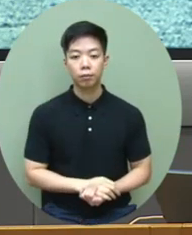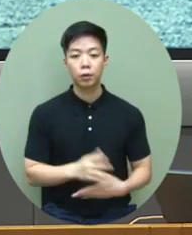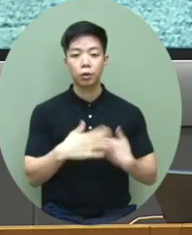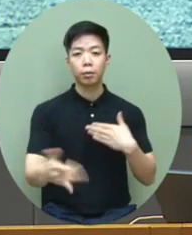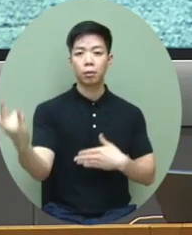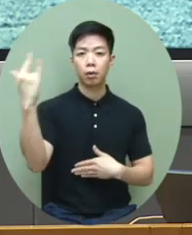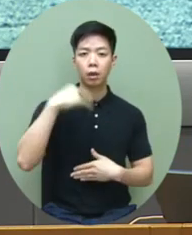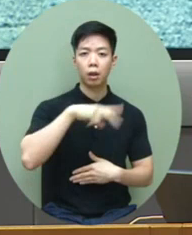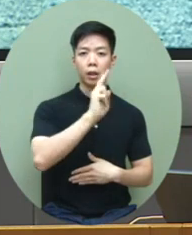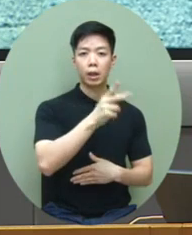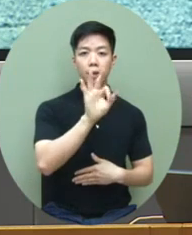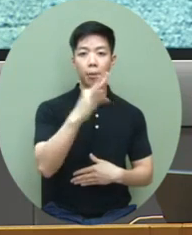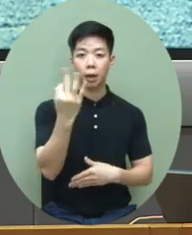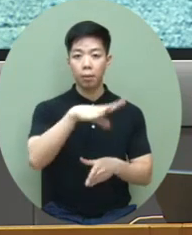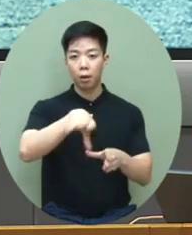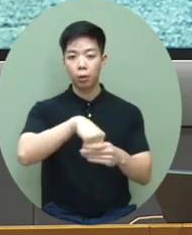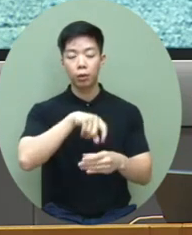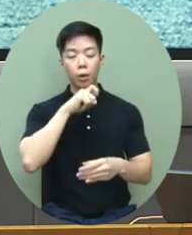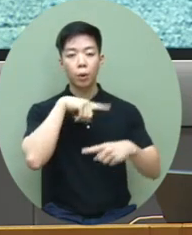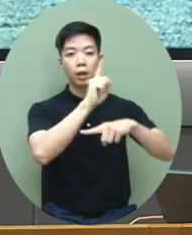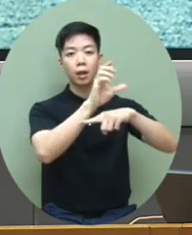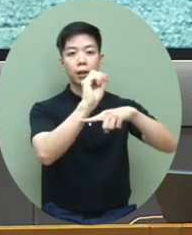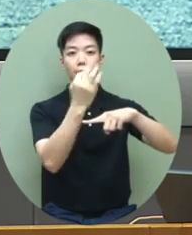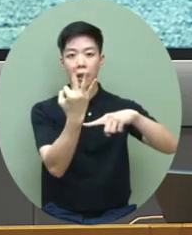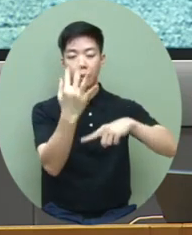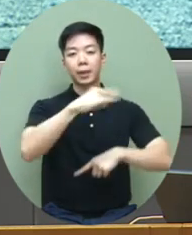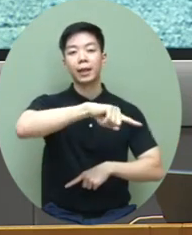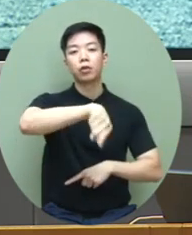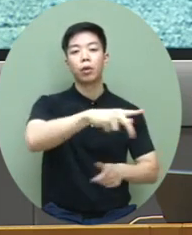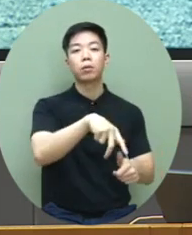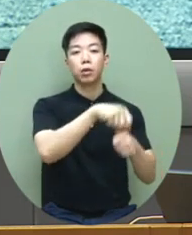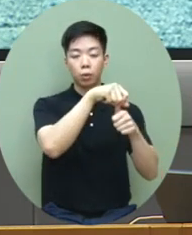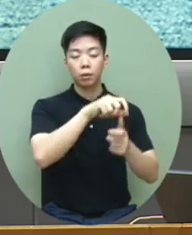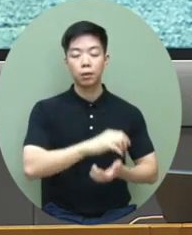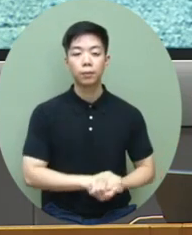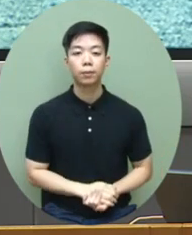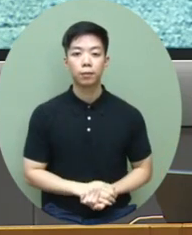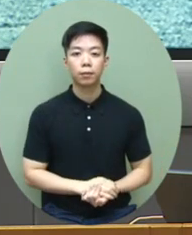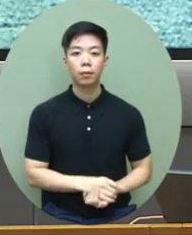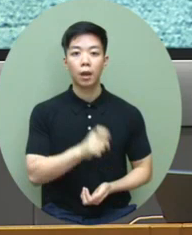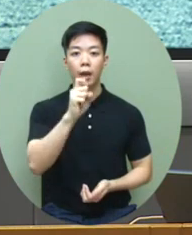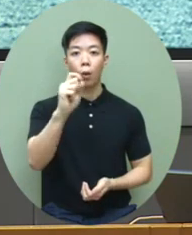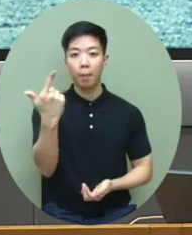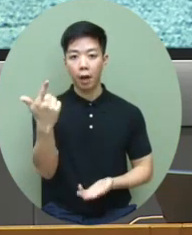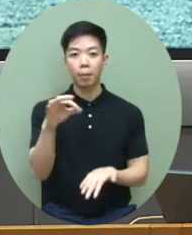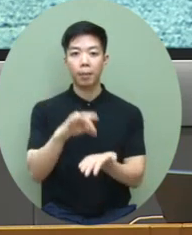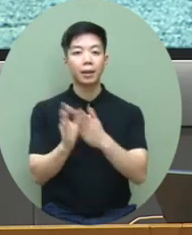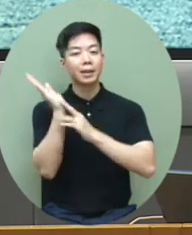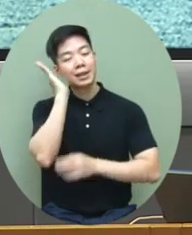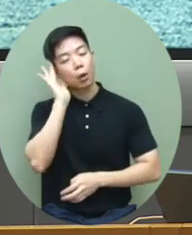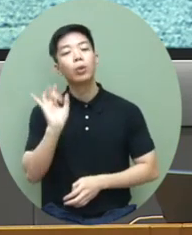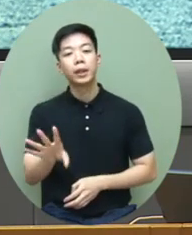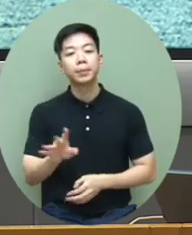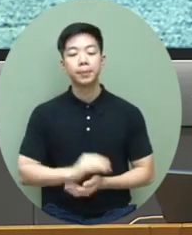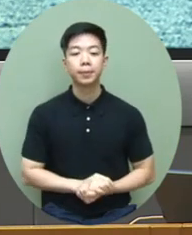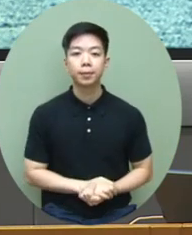宗輸入個案裡面，就包括了103宗是在機場找到的個案，另外98宗是檢疫酒店找到的個